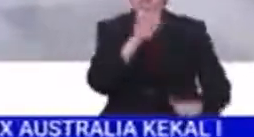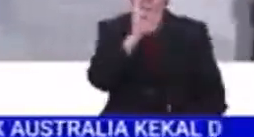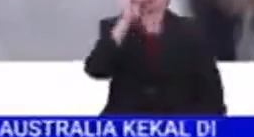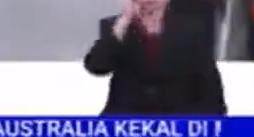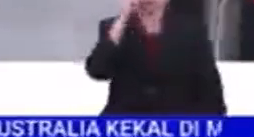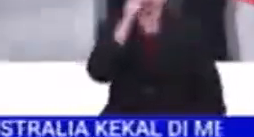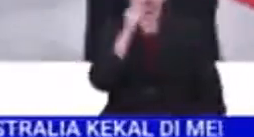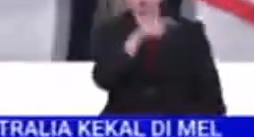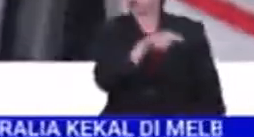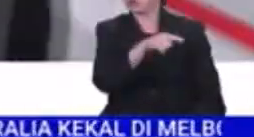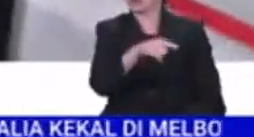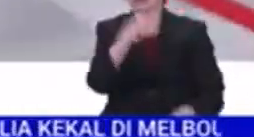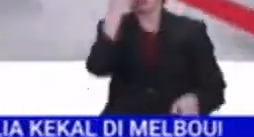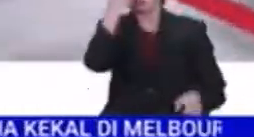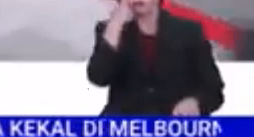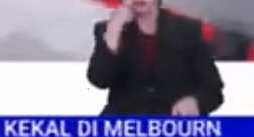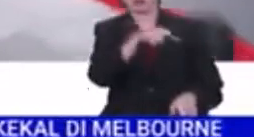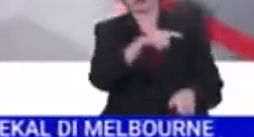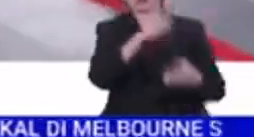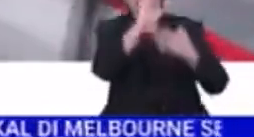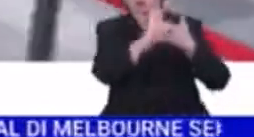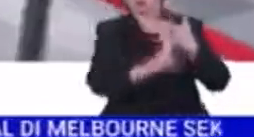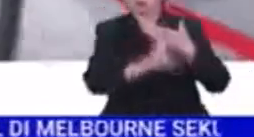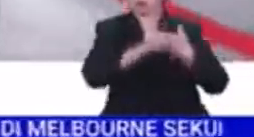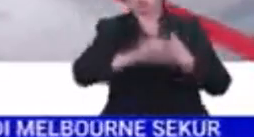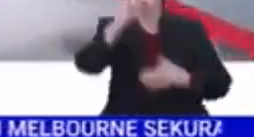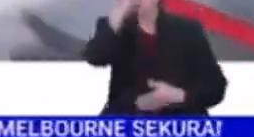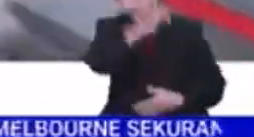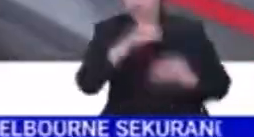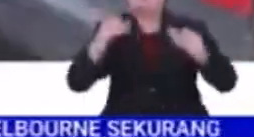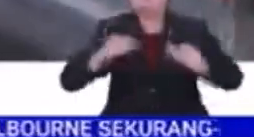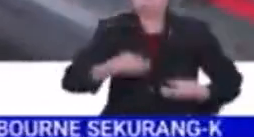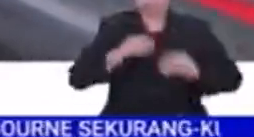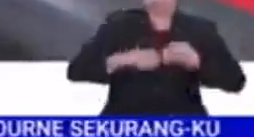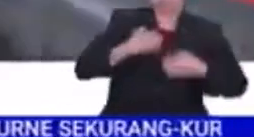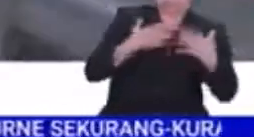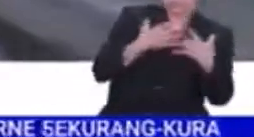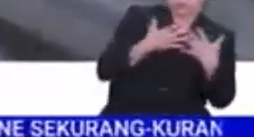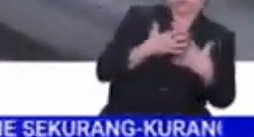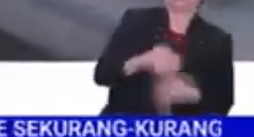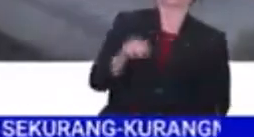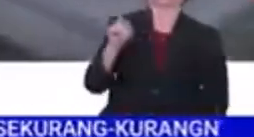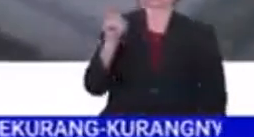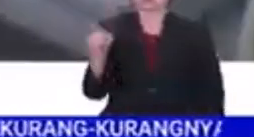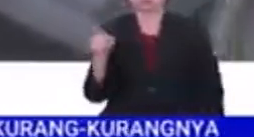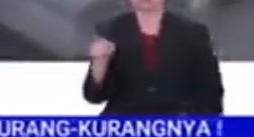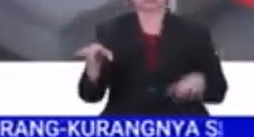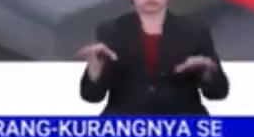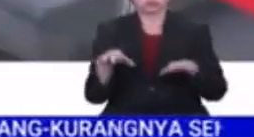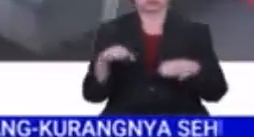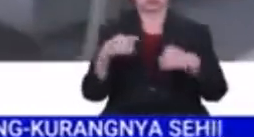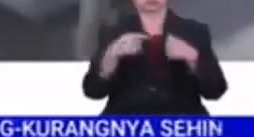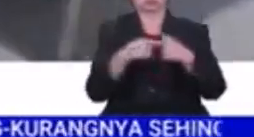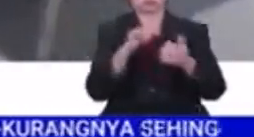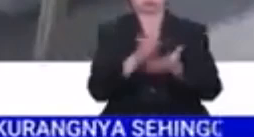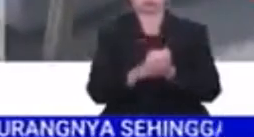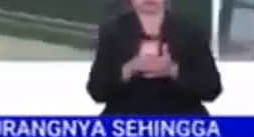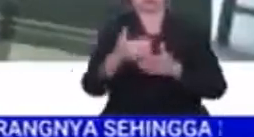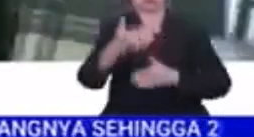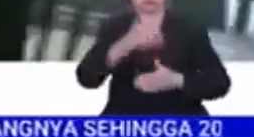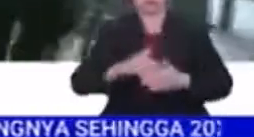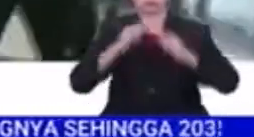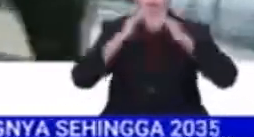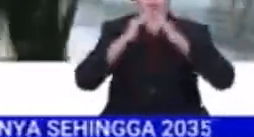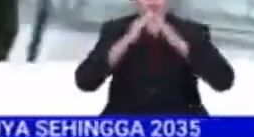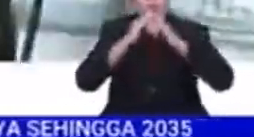sehingga menyebabkan mangsa mengalami kecederaan physical serta emosi jatuh didakwa melakukan hutan itu di sebuah